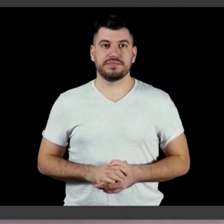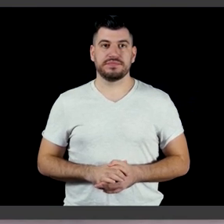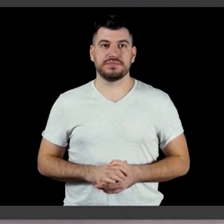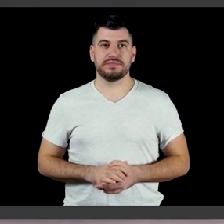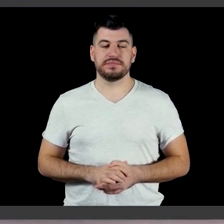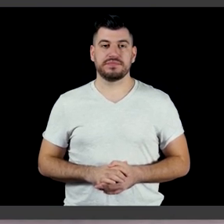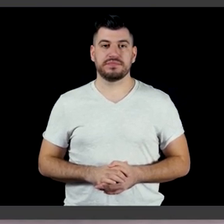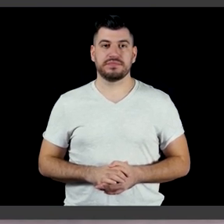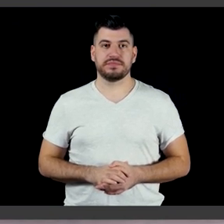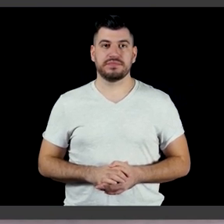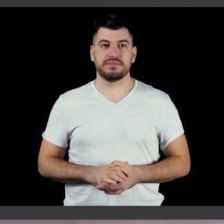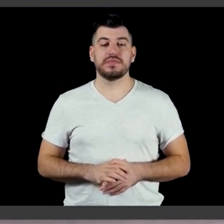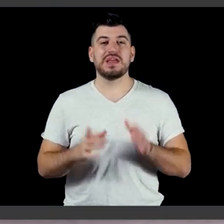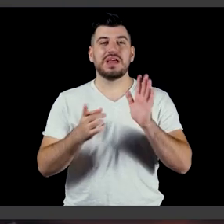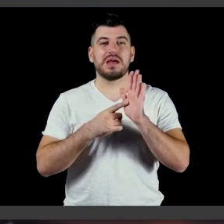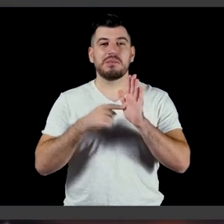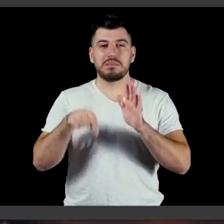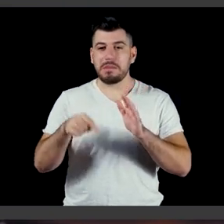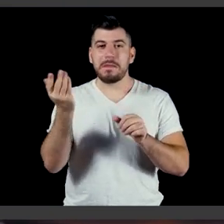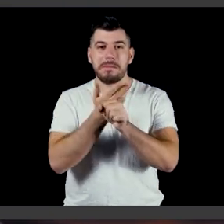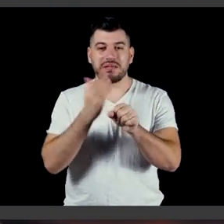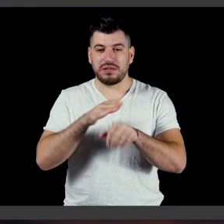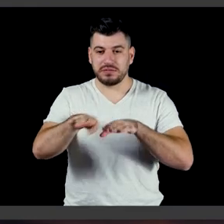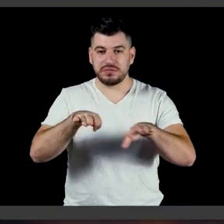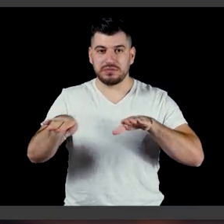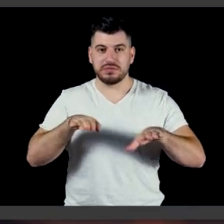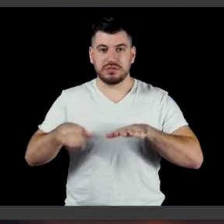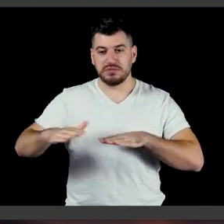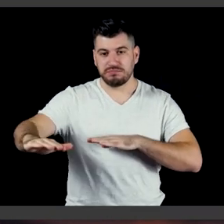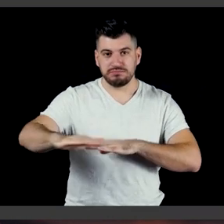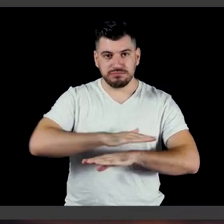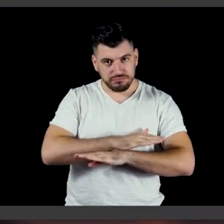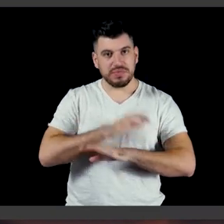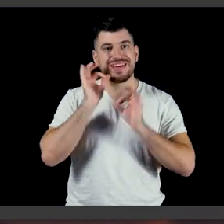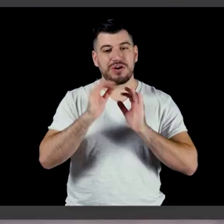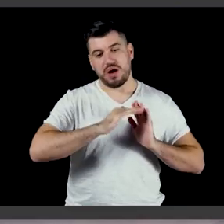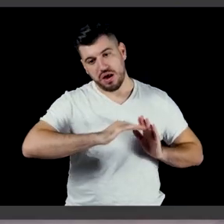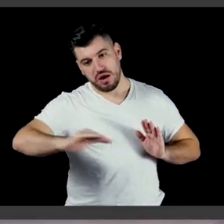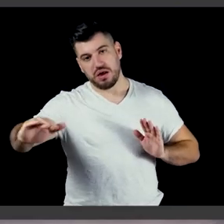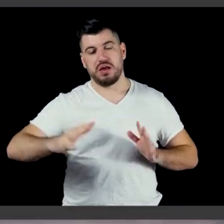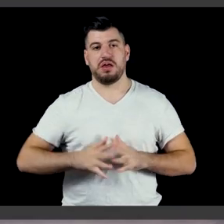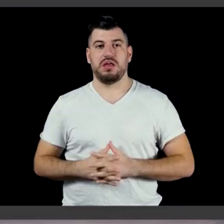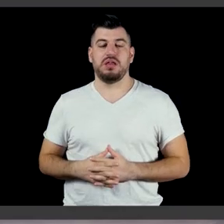Αρχίζω με τα χέρια μου λίγο να πηγαίνουν τις πατάτες παντού. Θέλω να κάνω μια στρώση από πατάτες κάτω.